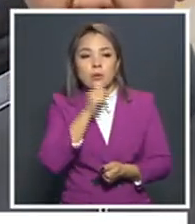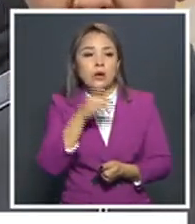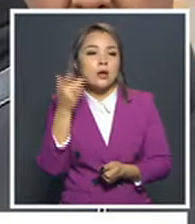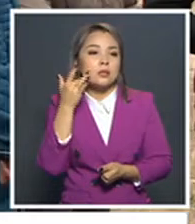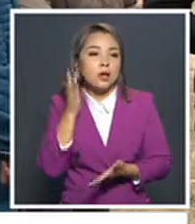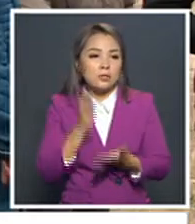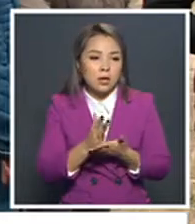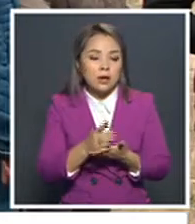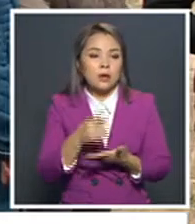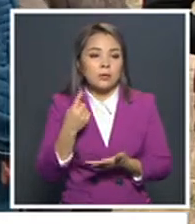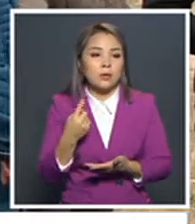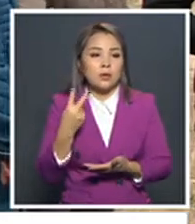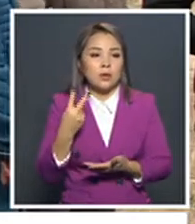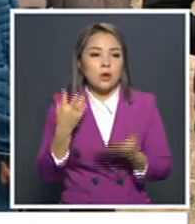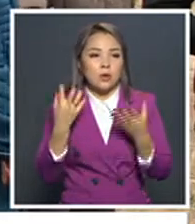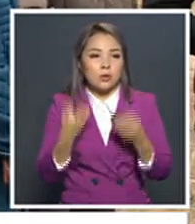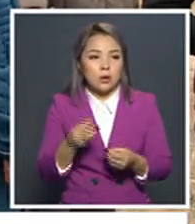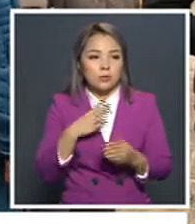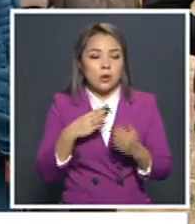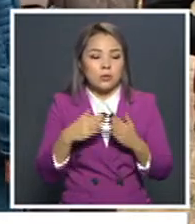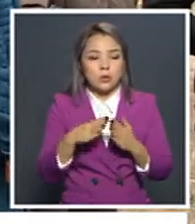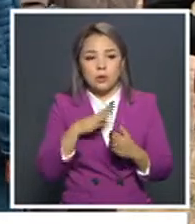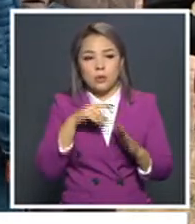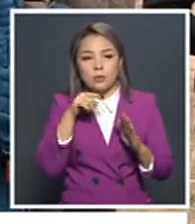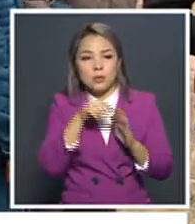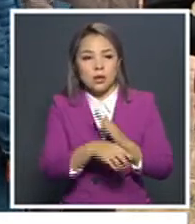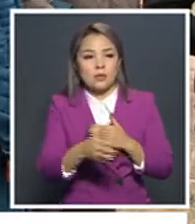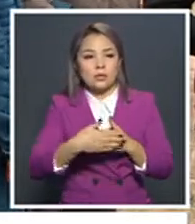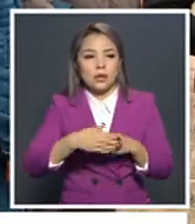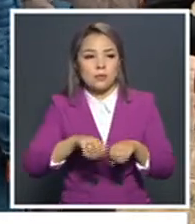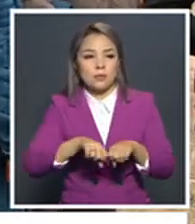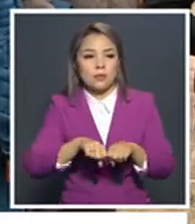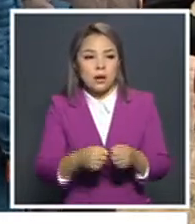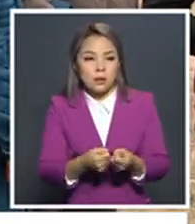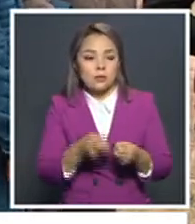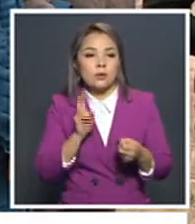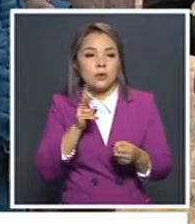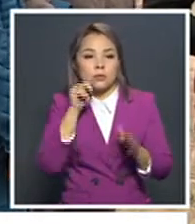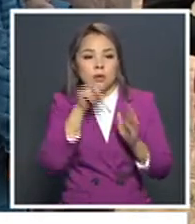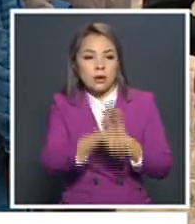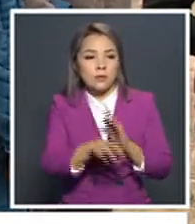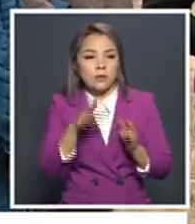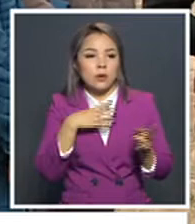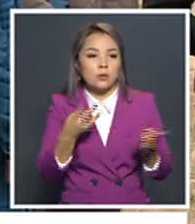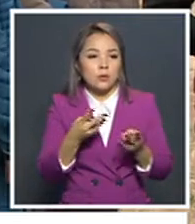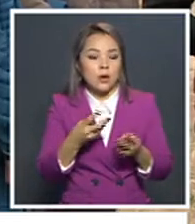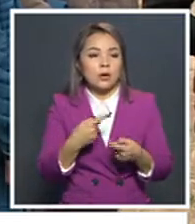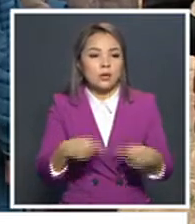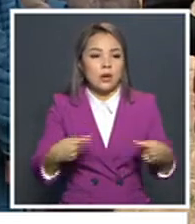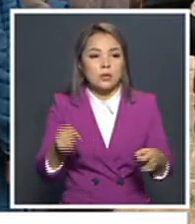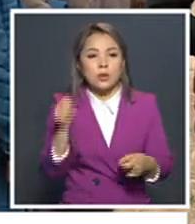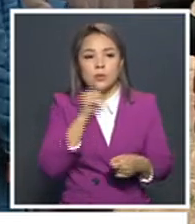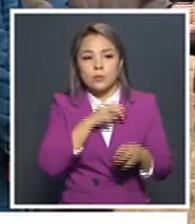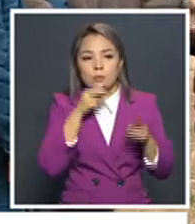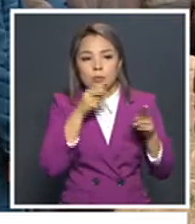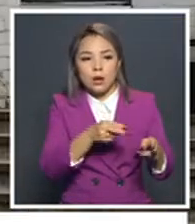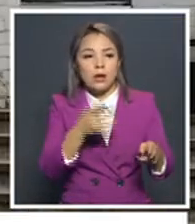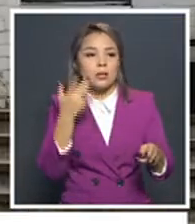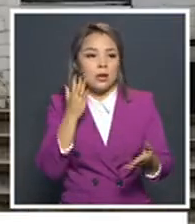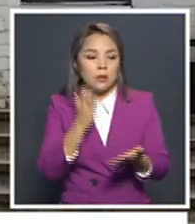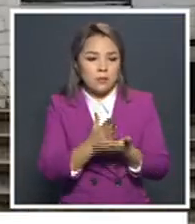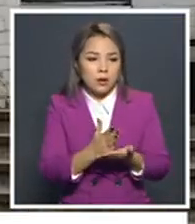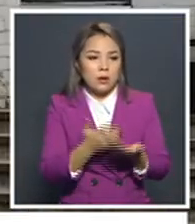күндері бір-екі күн үйімізге келмей қалған күндері есігімізді бұзып, жаңадан салған есігімізді бұзып, ішінен керекті заттарымызды ұрлап та кеткен күндері